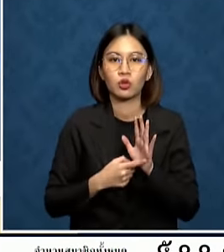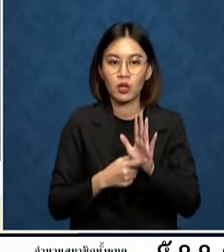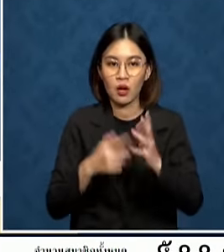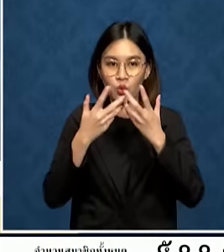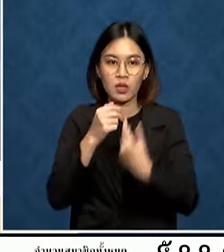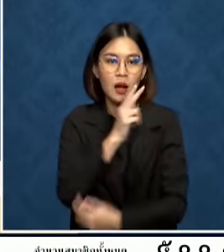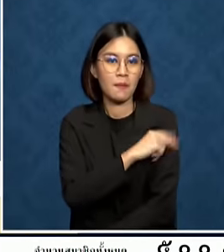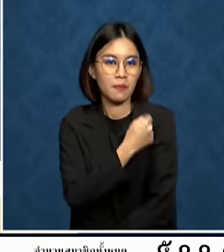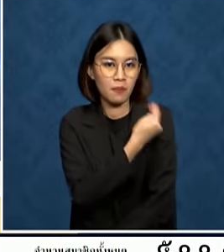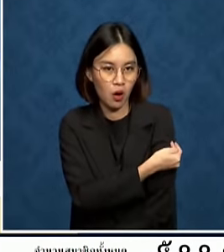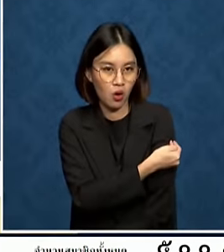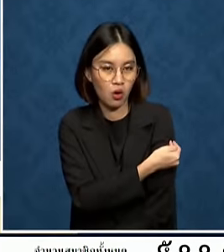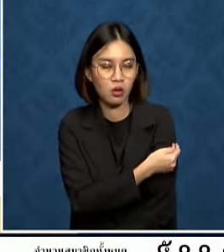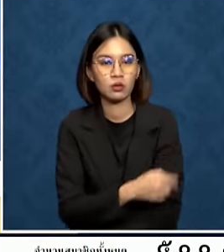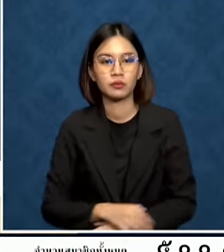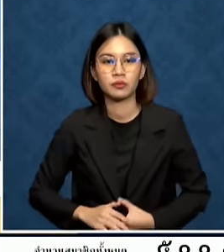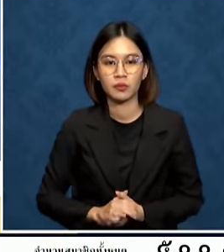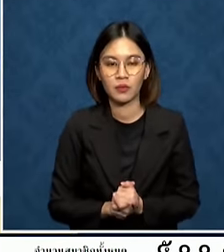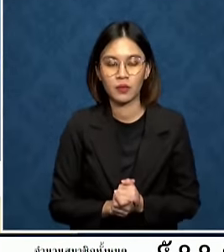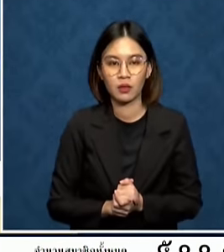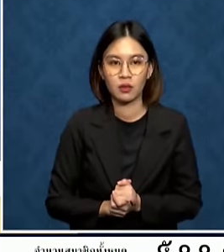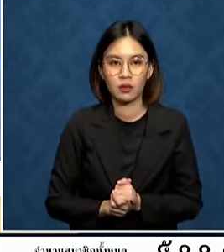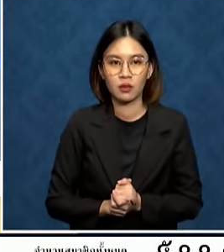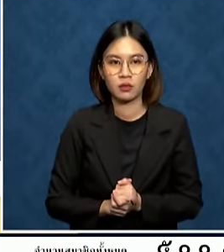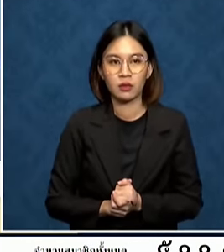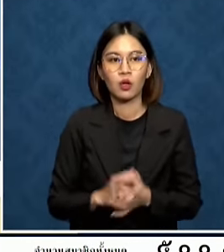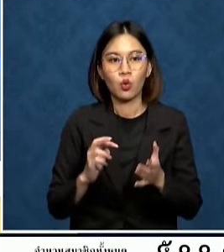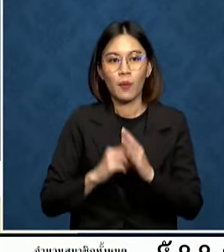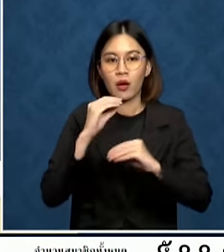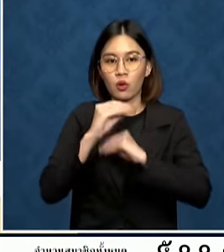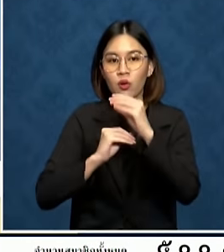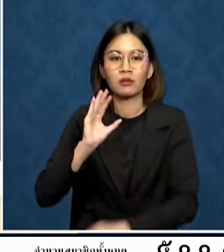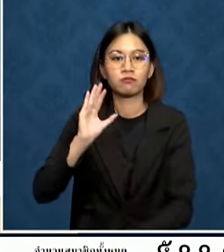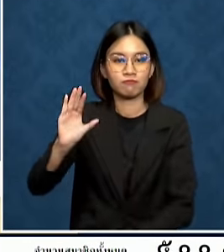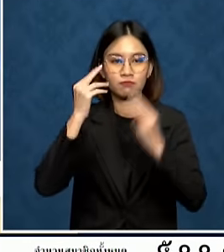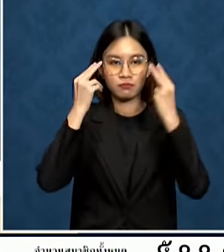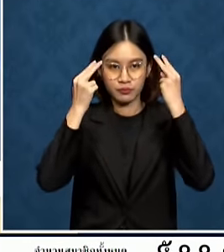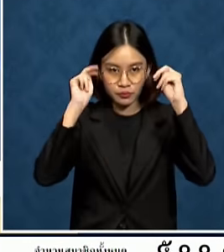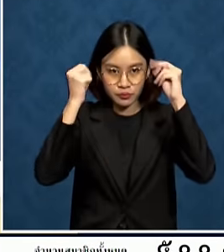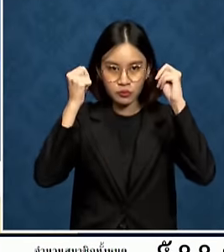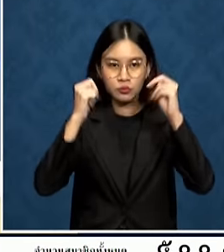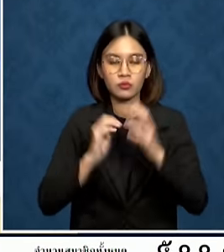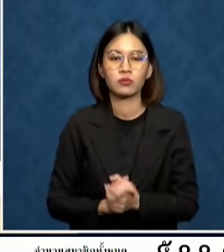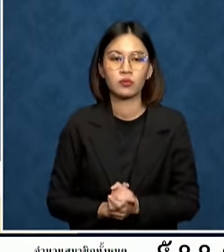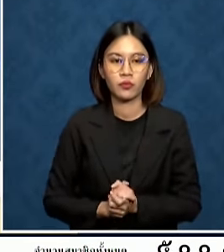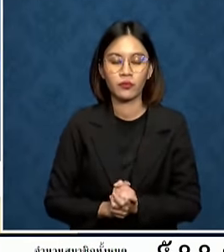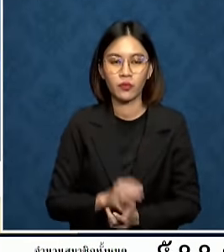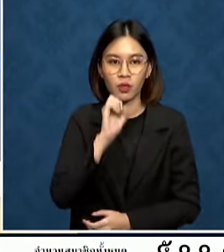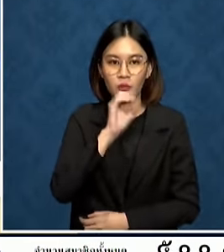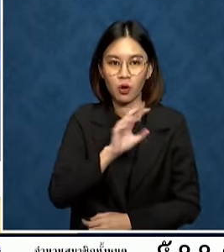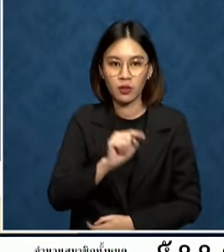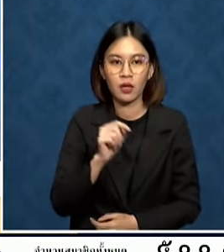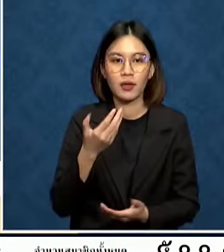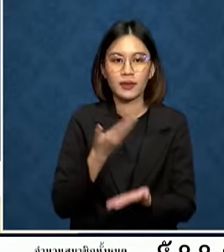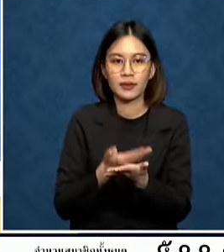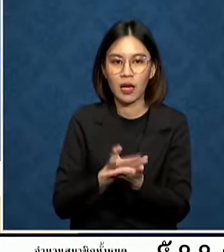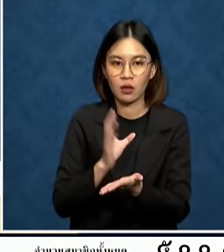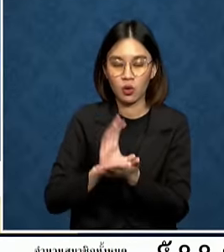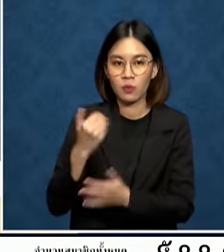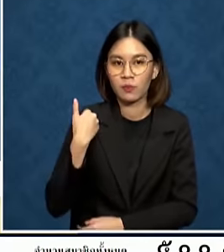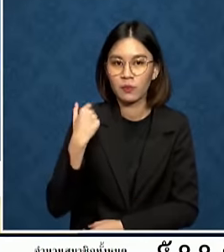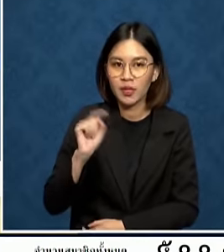การแพทย์ซึ่งก็เป็นหนึในอ thaไนของท่านนายกรัฐมนตรีนะครับซึ่งต้องบอกว่าพอไปดูงบจะพบ